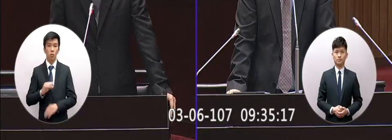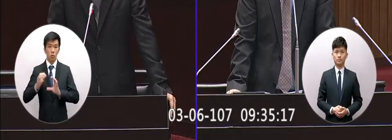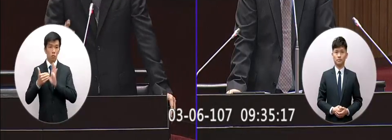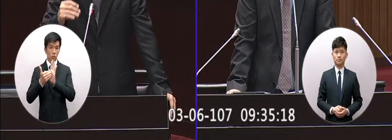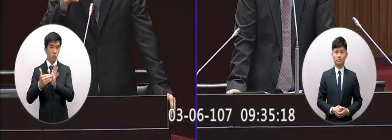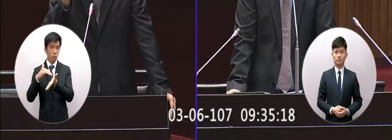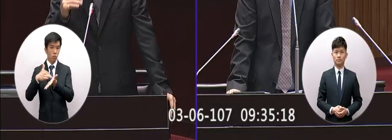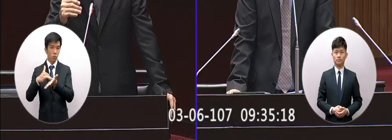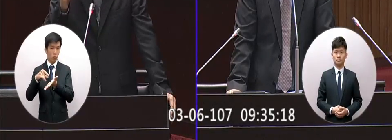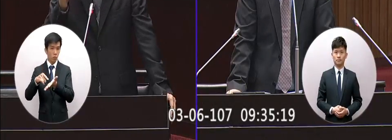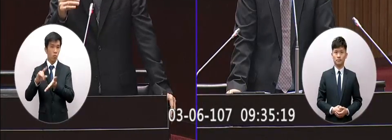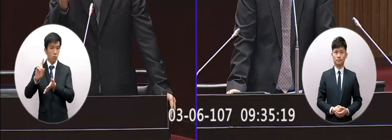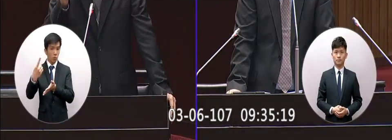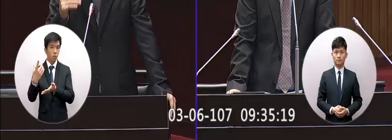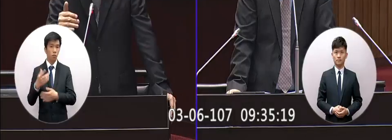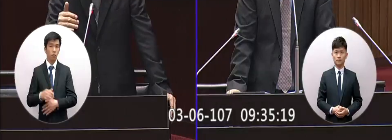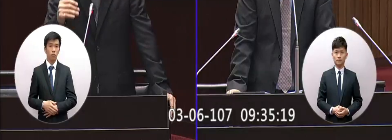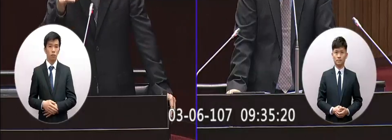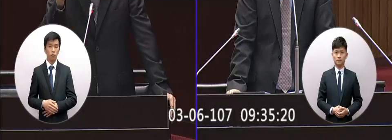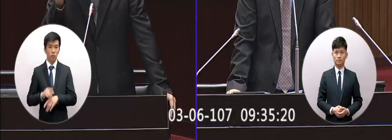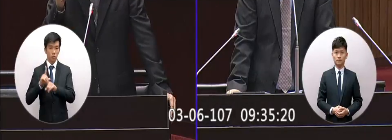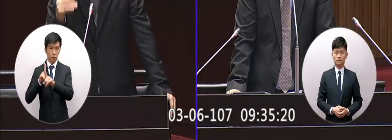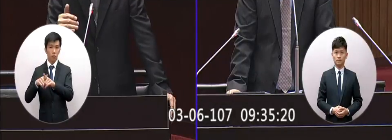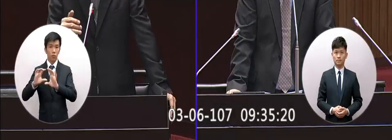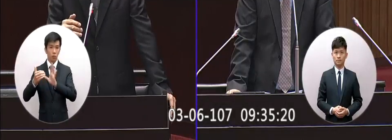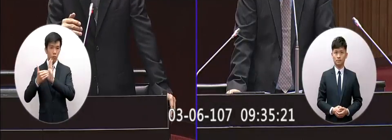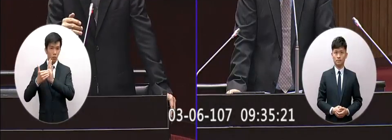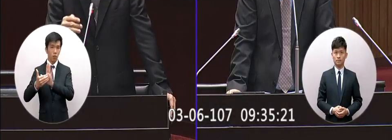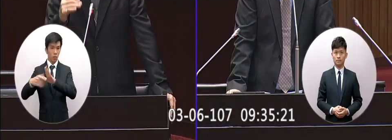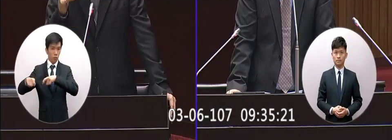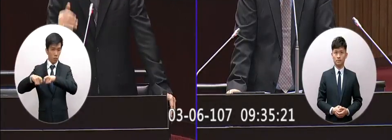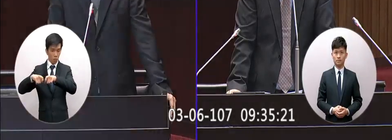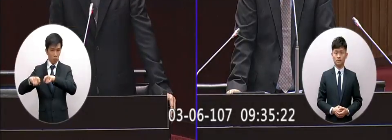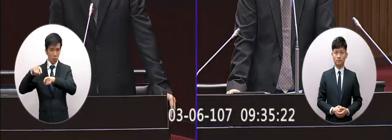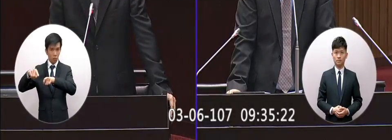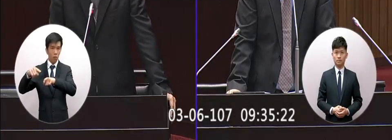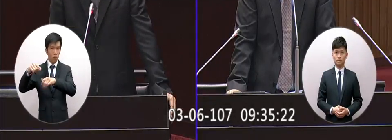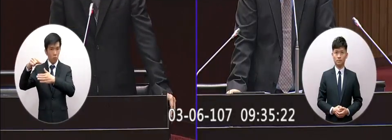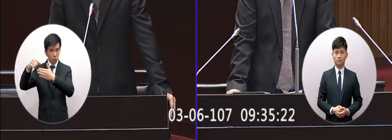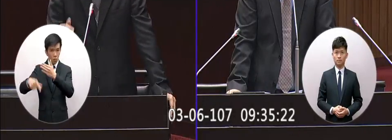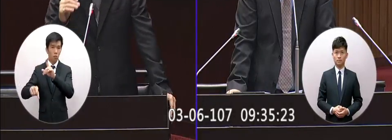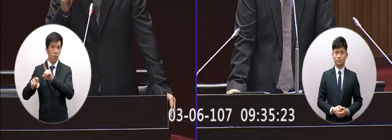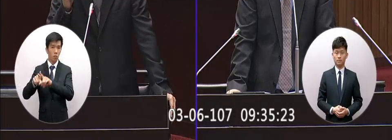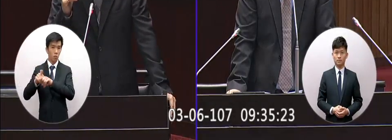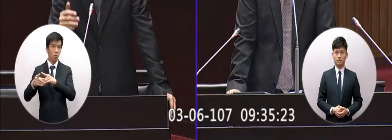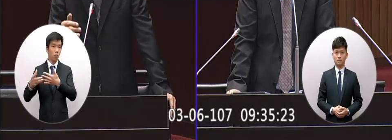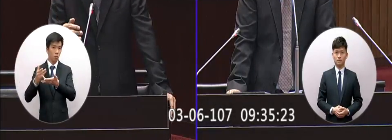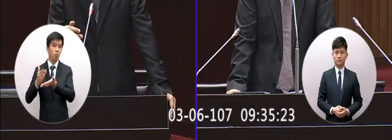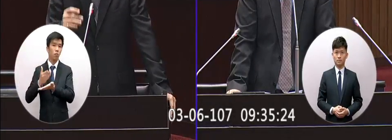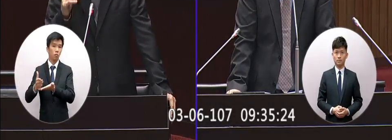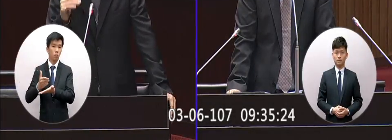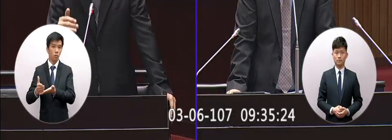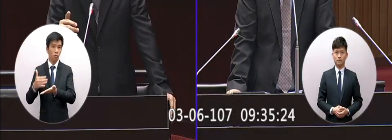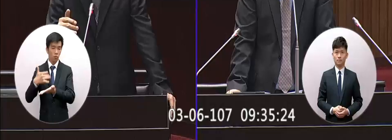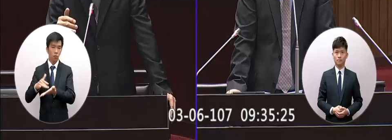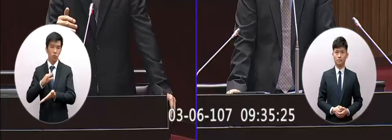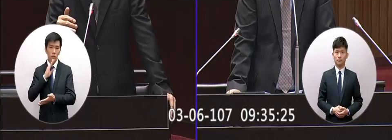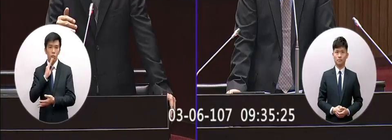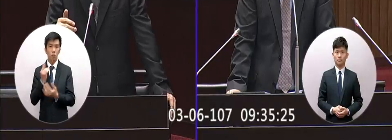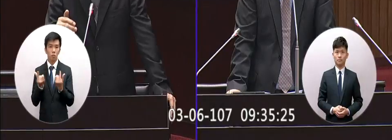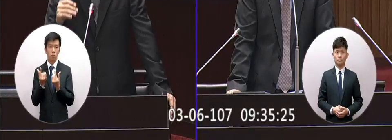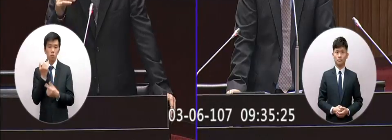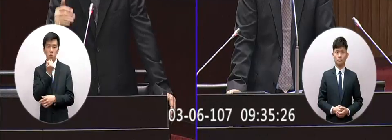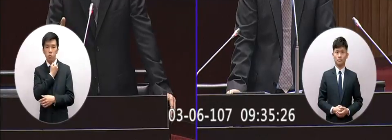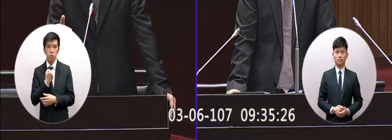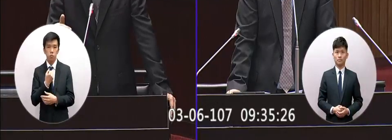编列是依据我们的国防战略的构想来建军。那这其中包含了不对称作